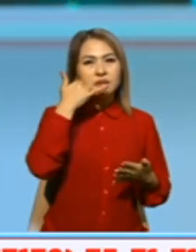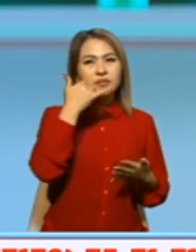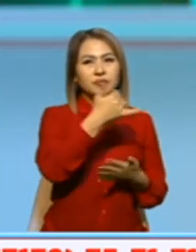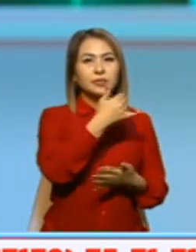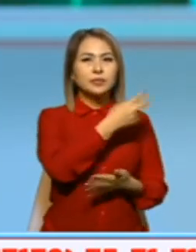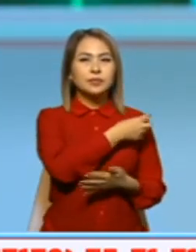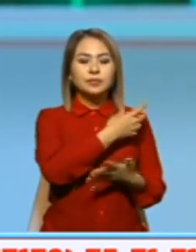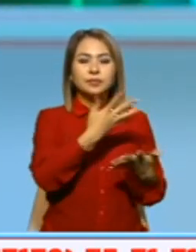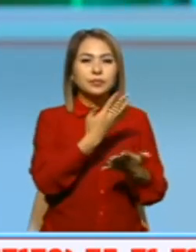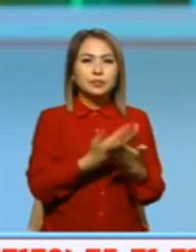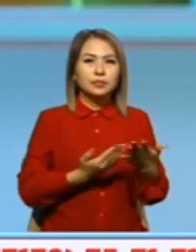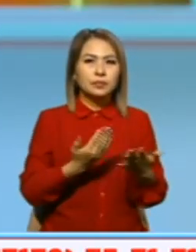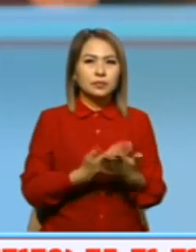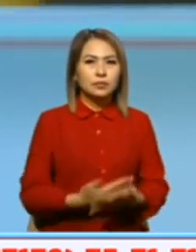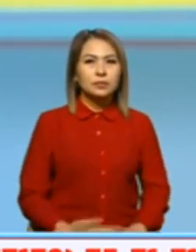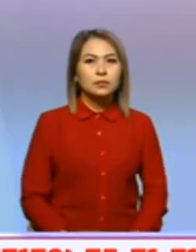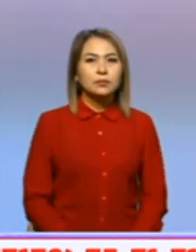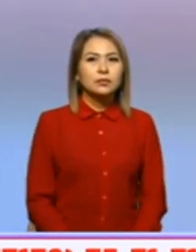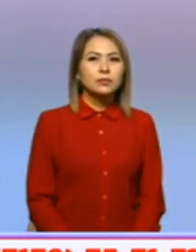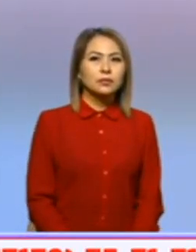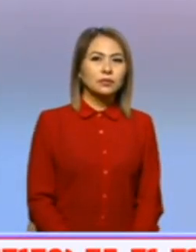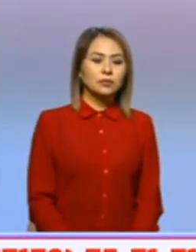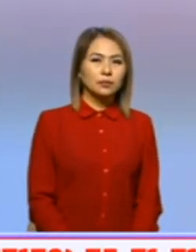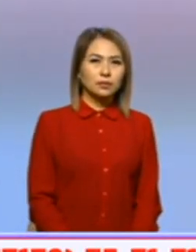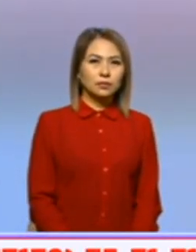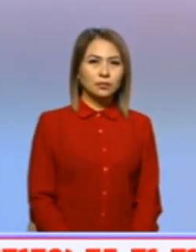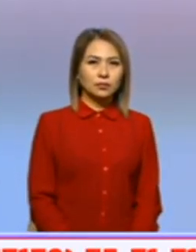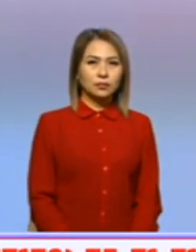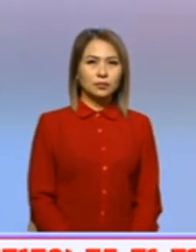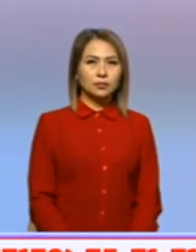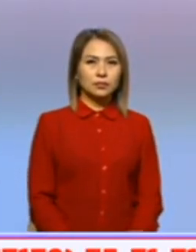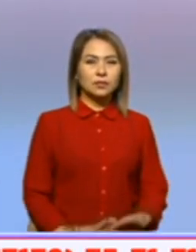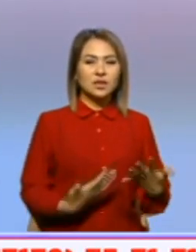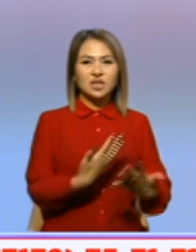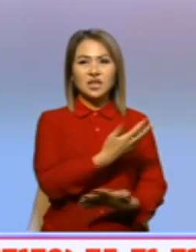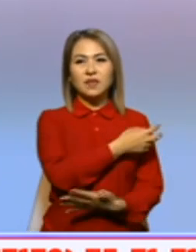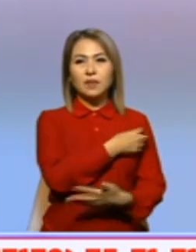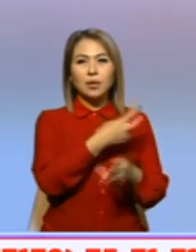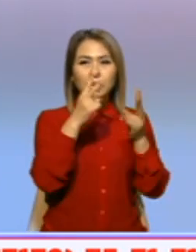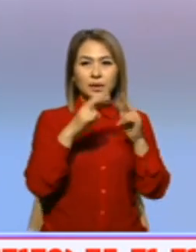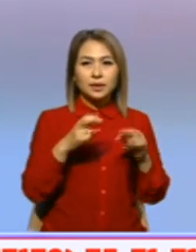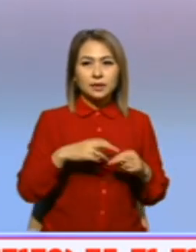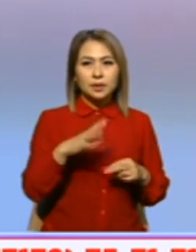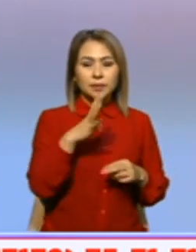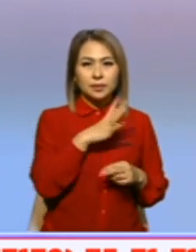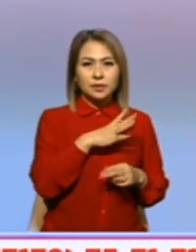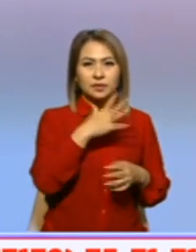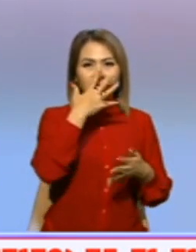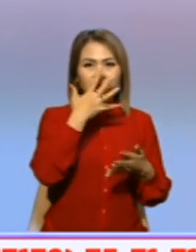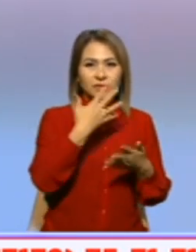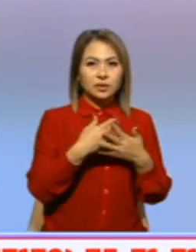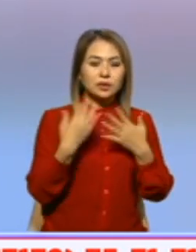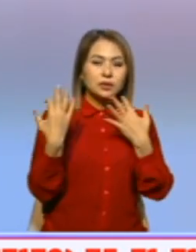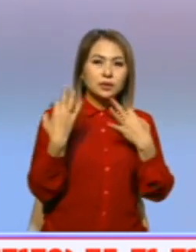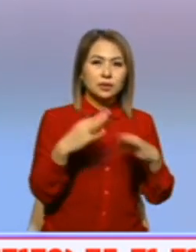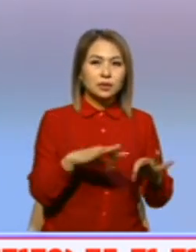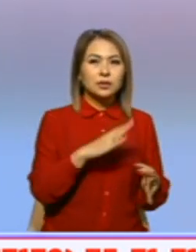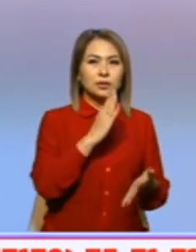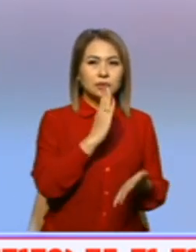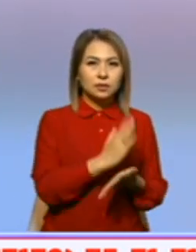көрерменге қандай кеңес бересіз? Бұл іске егер невропатолог көрген болса, невропатолог өзінің рұқсатын берген